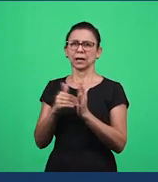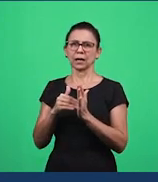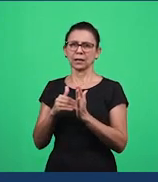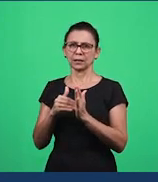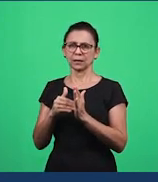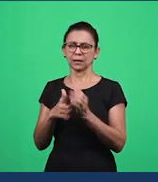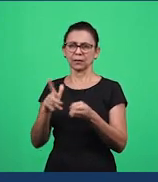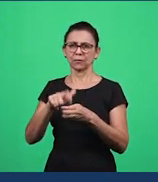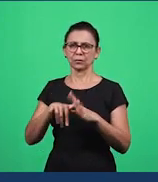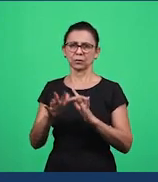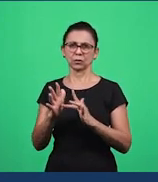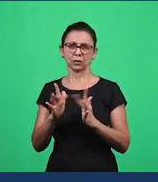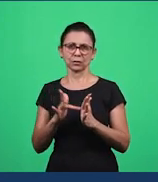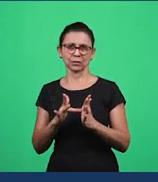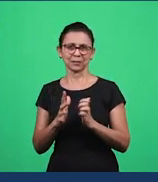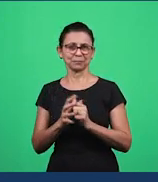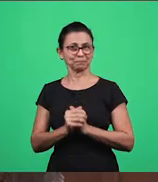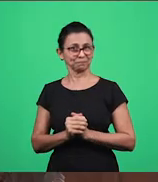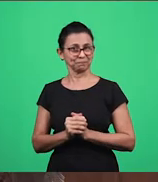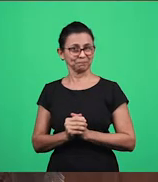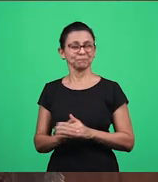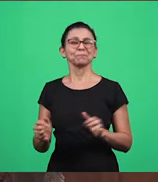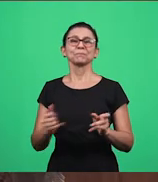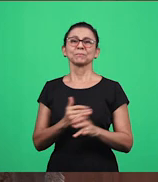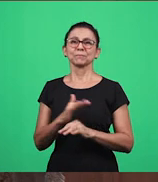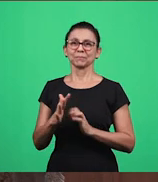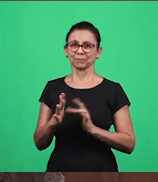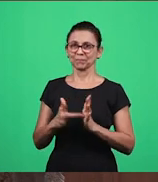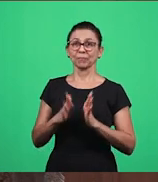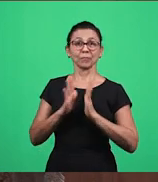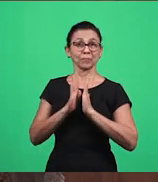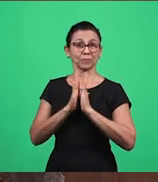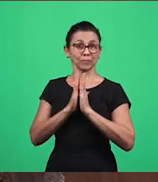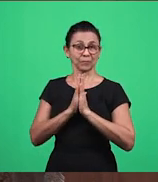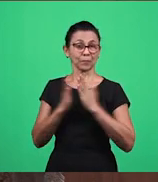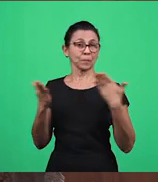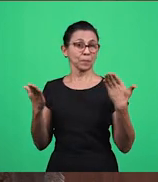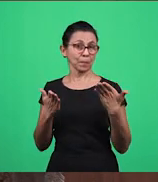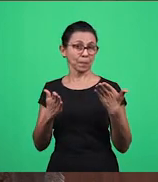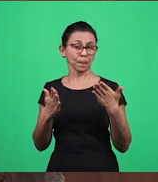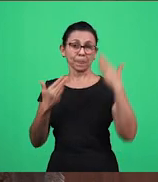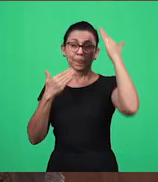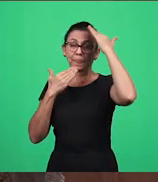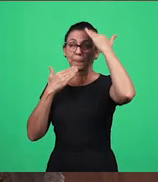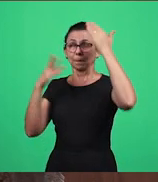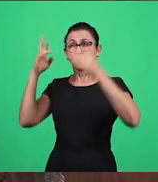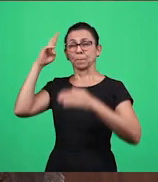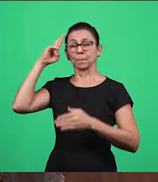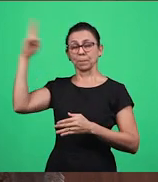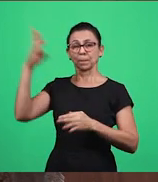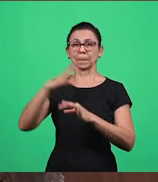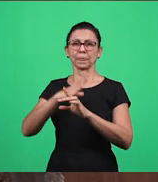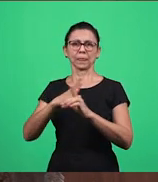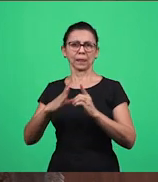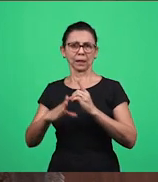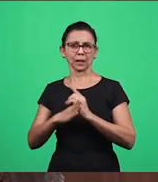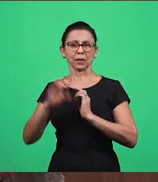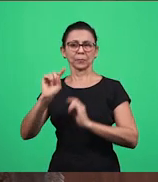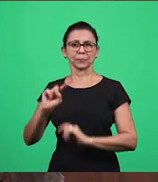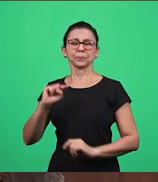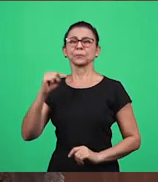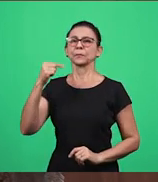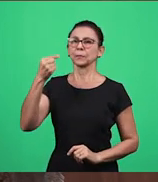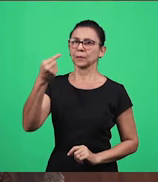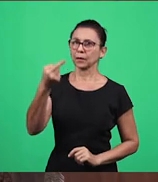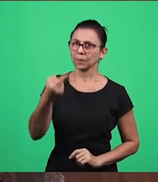все дни до скончания века. Слава Иисусу! Мы сейчас помолимся, прославим Господа